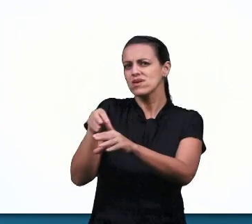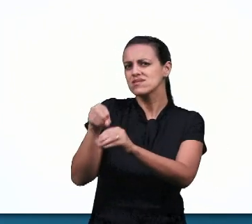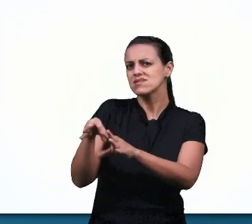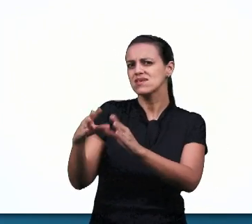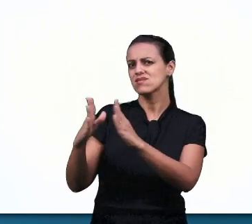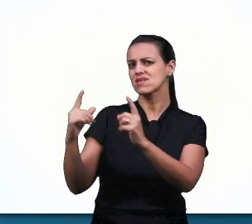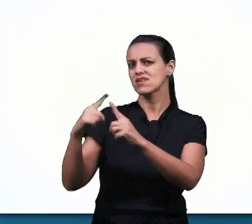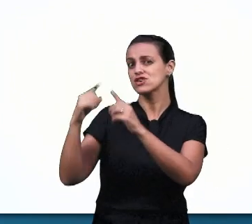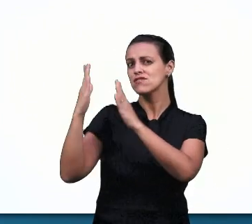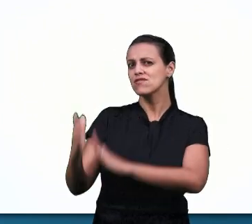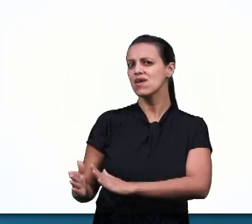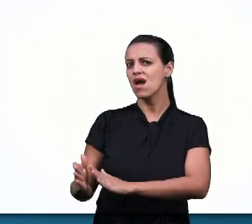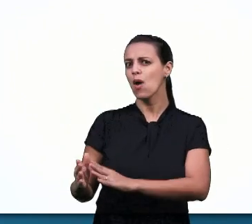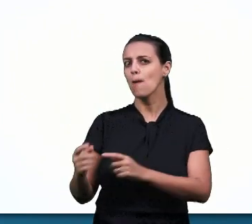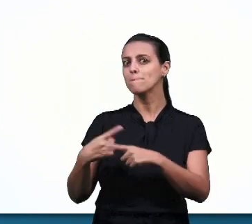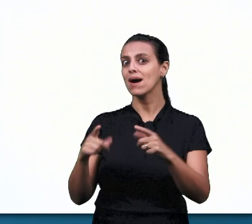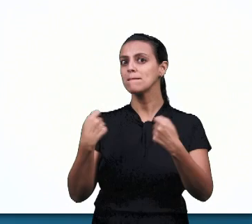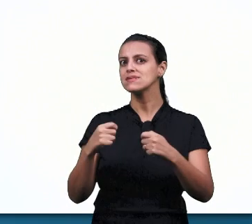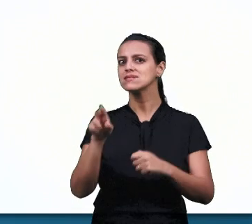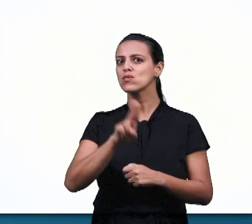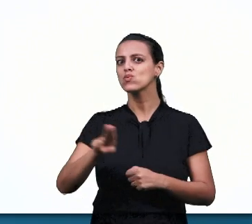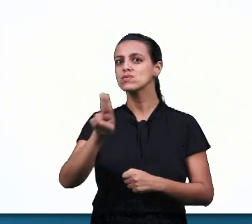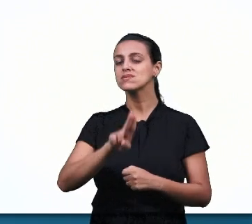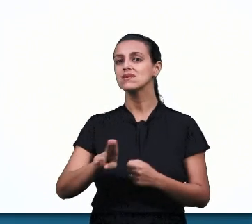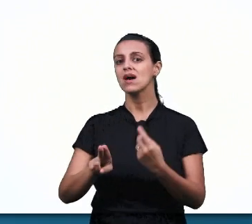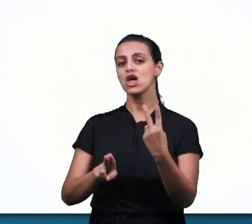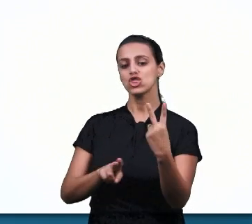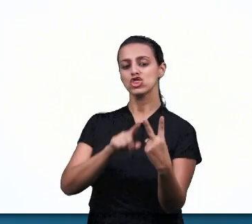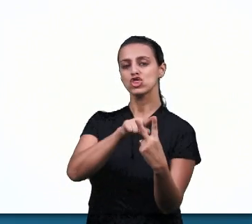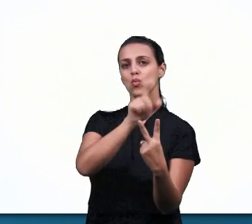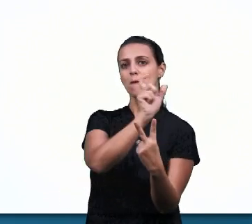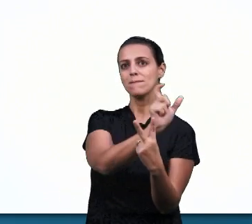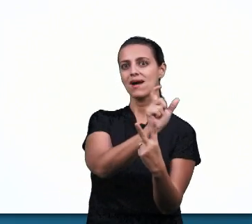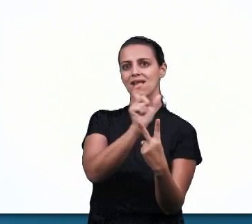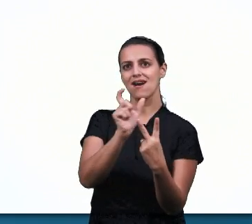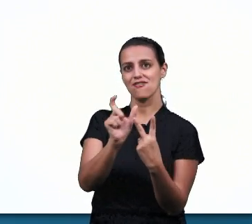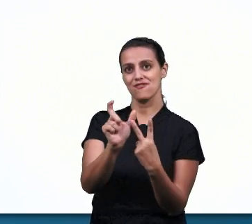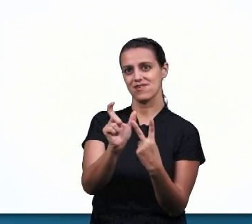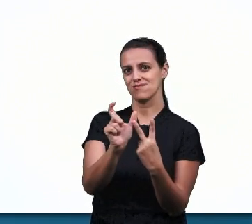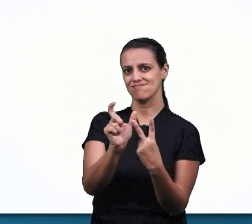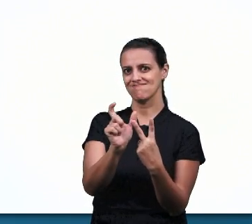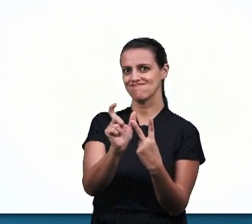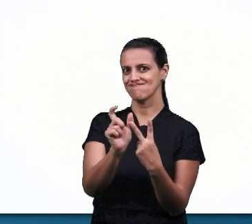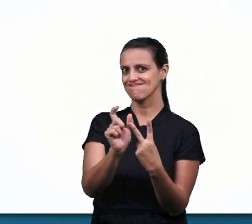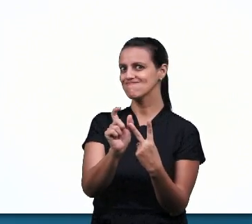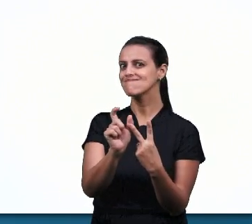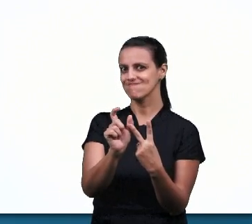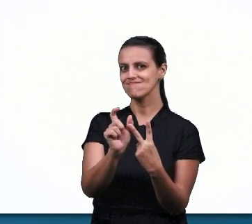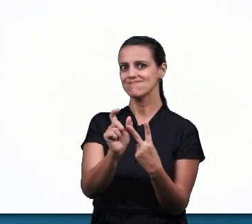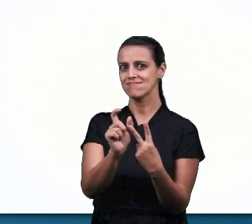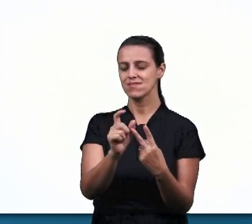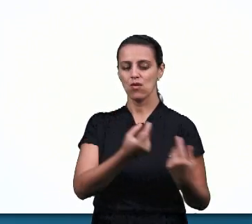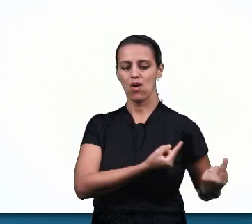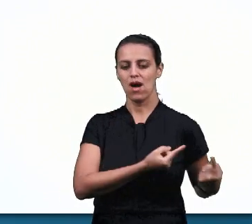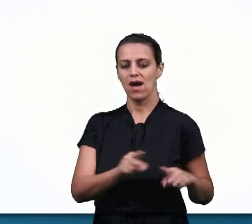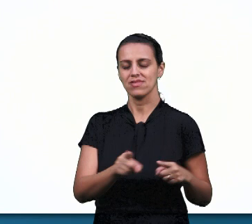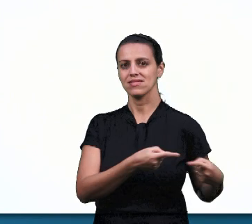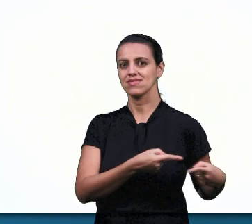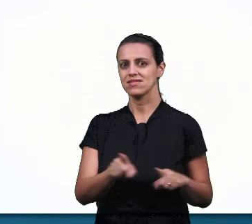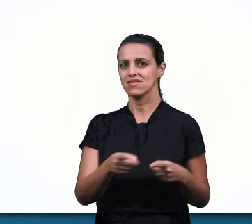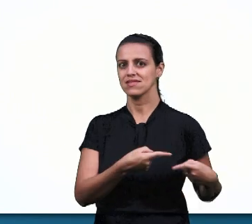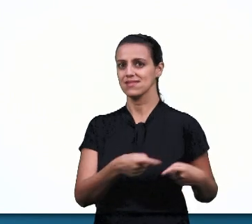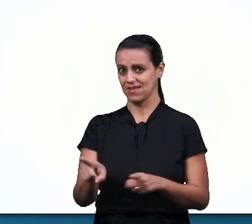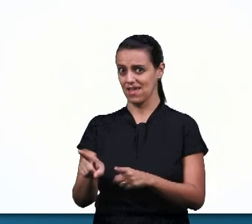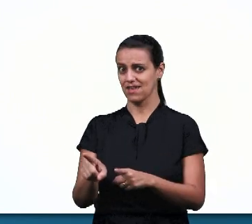allez utiliser 2 mots pour citer exactement les attaques faites,